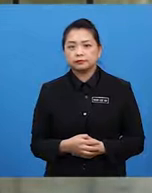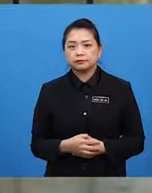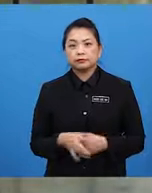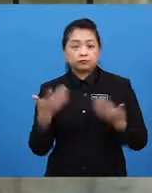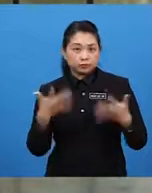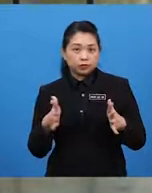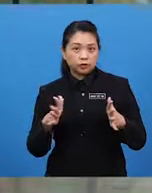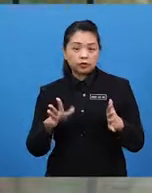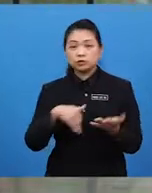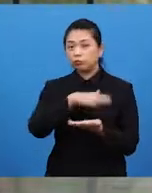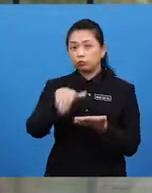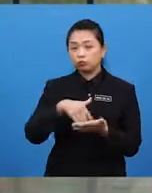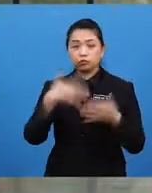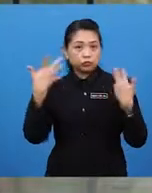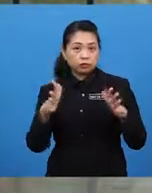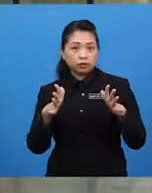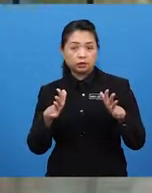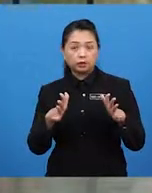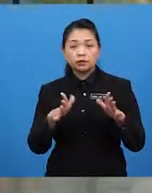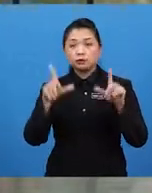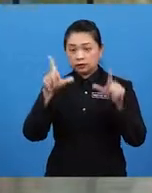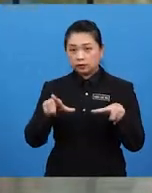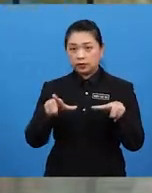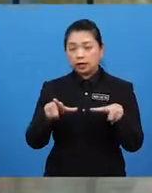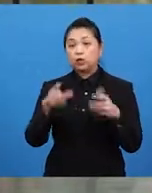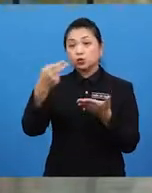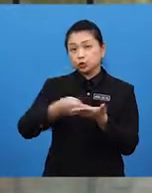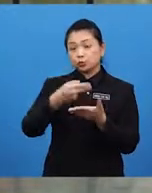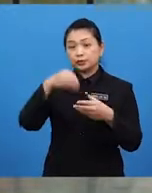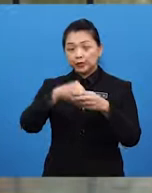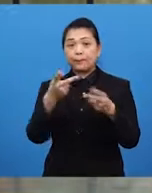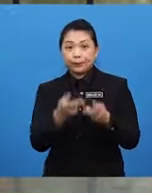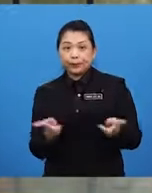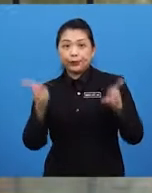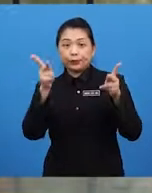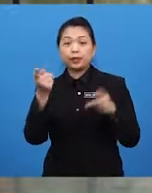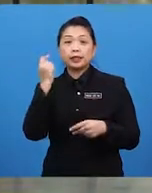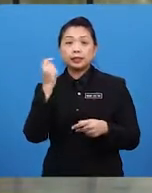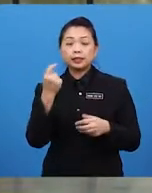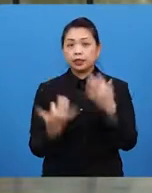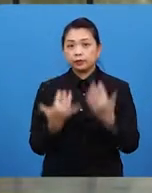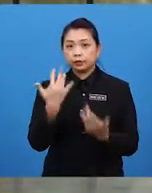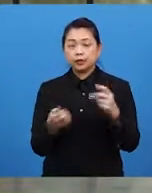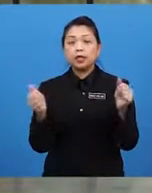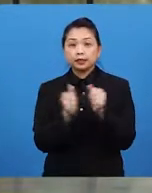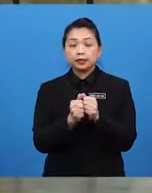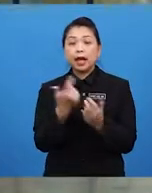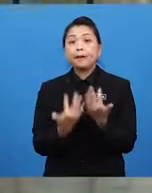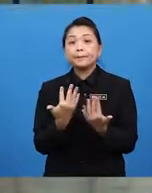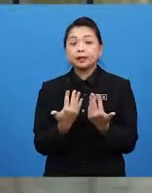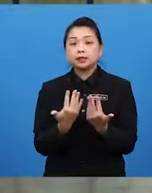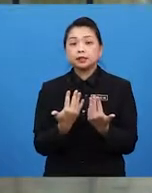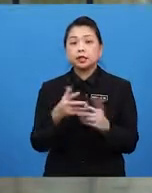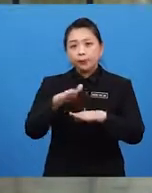Setelah semua bahan di tapi masukkan 9.sub kedalam periuk dan didihkan dengan api yang